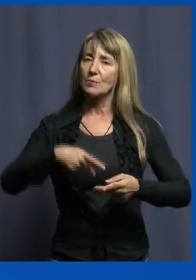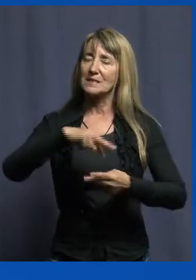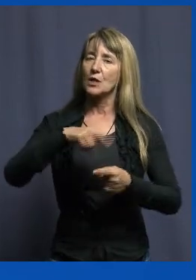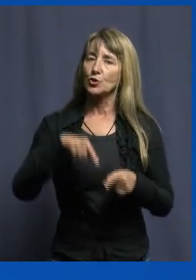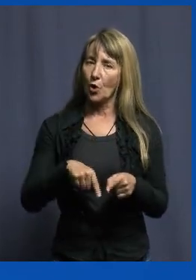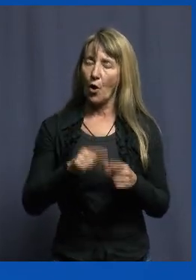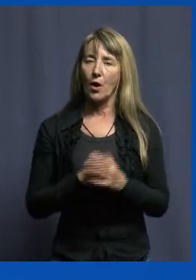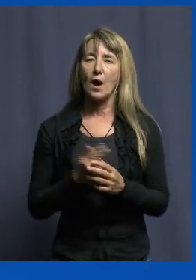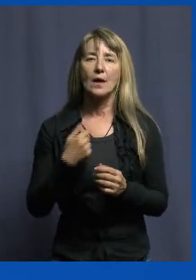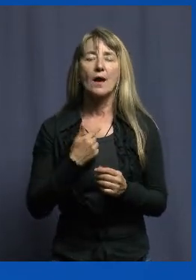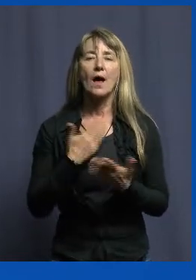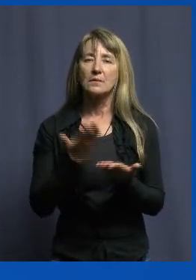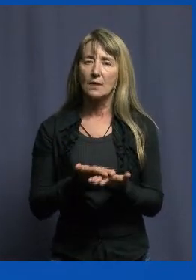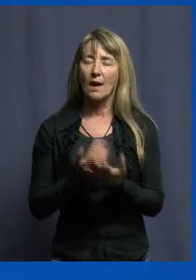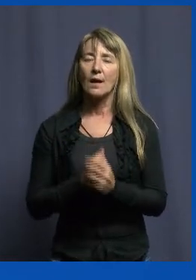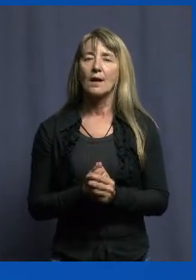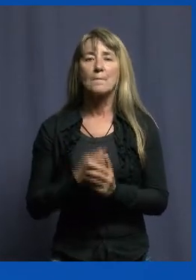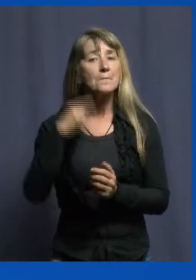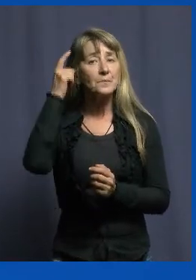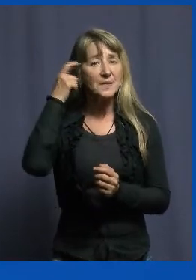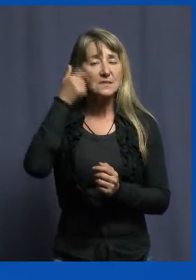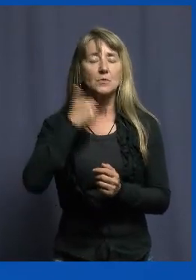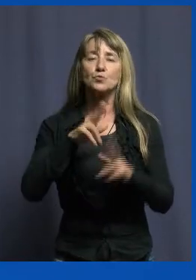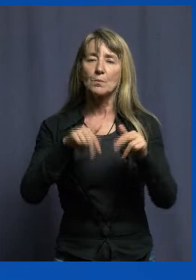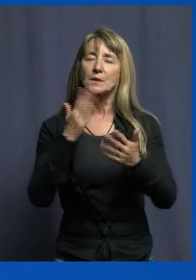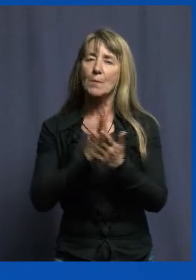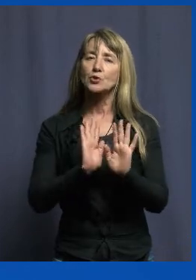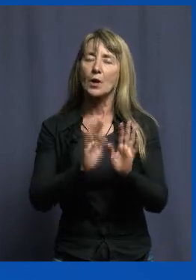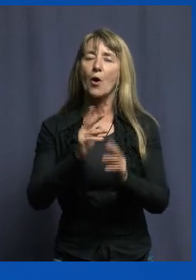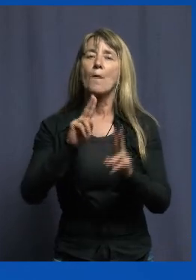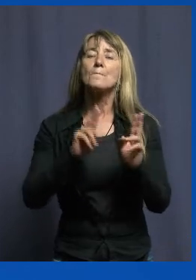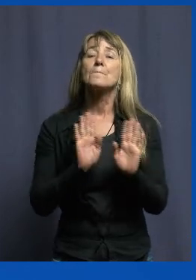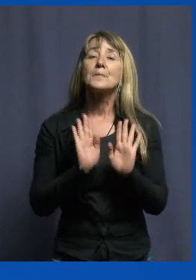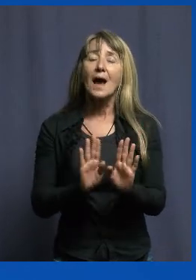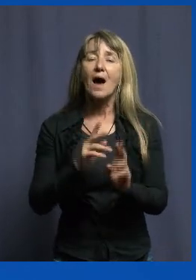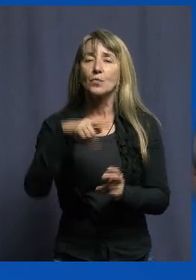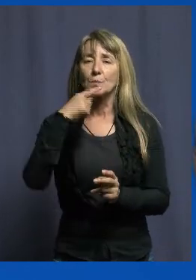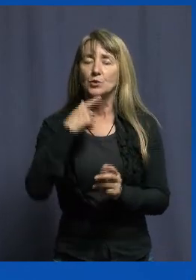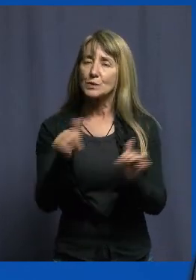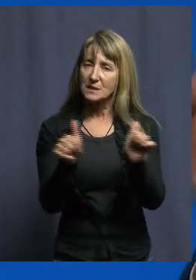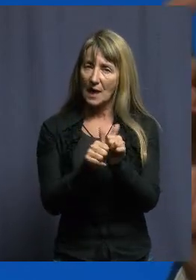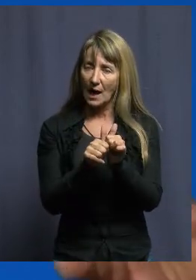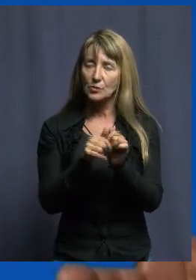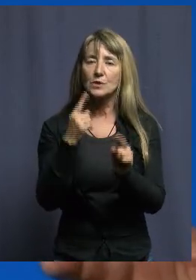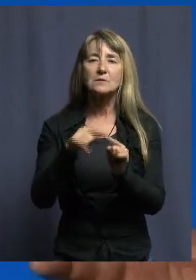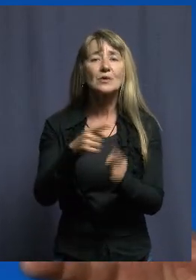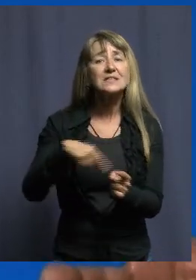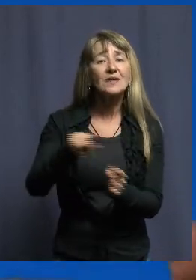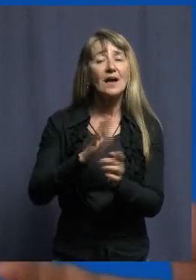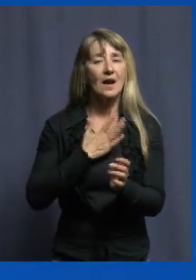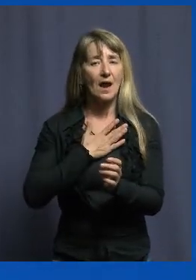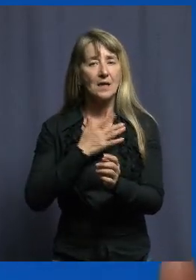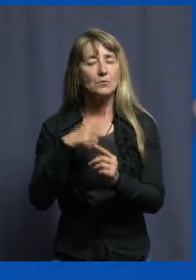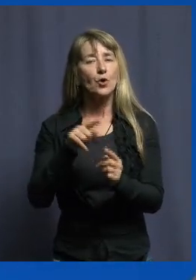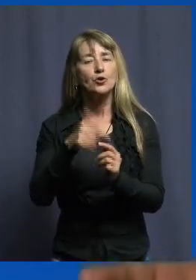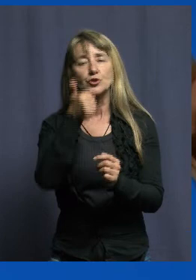tako da ja, dakle, mislim da ćemo imati baš onako pravu priču zajedničku zbog svih nas, dakle, zbog